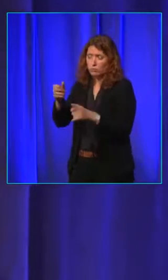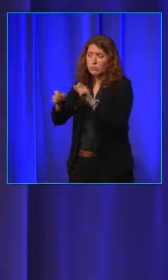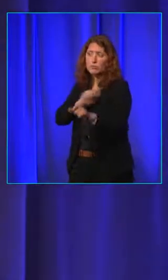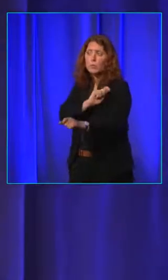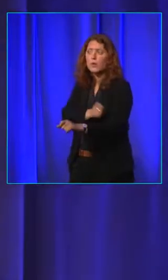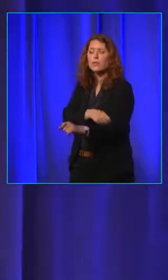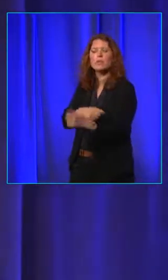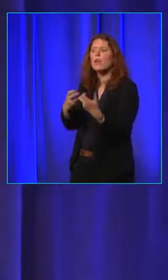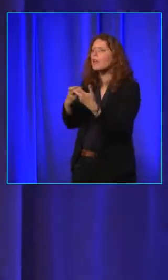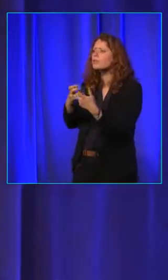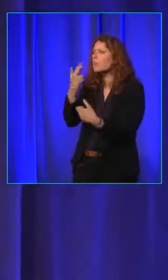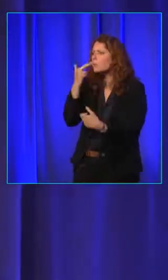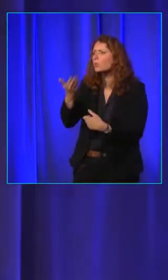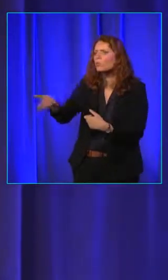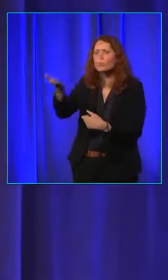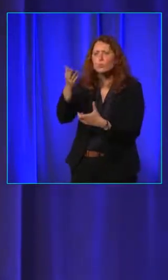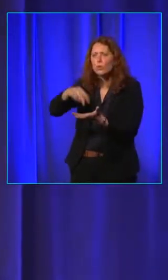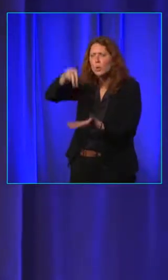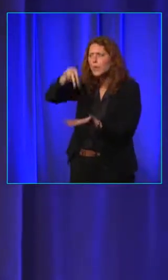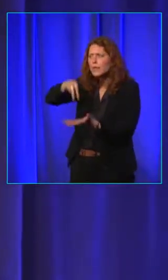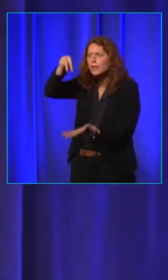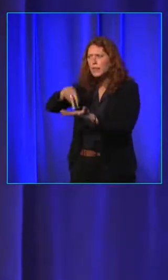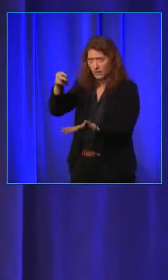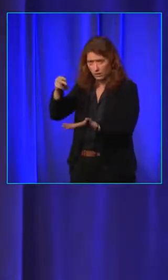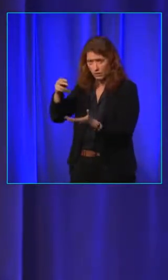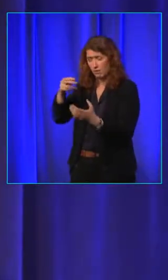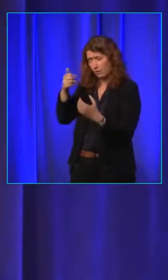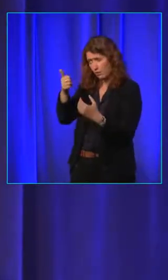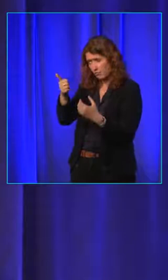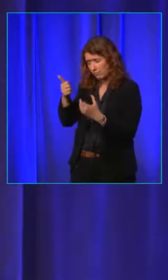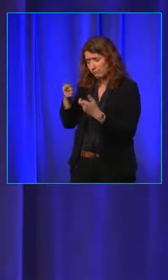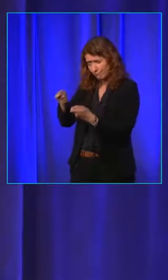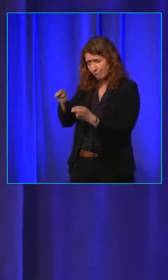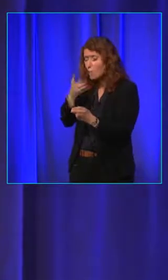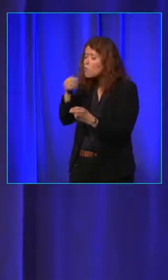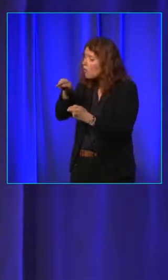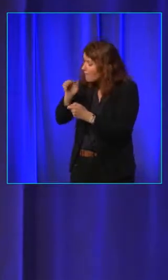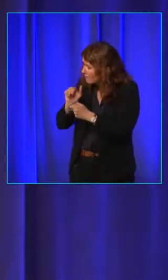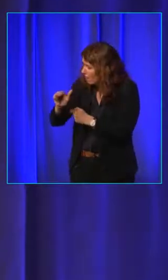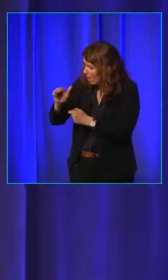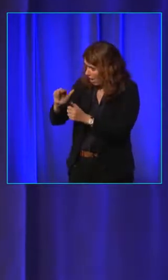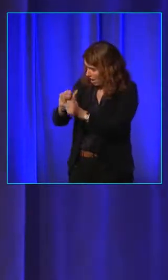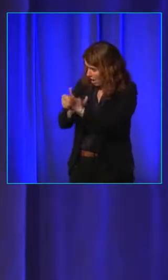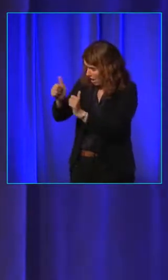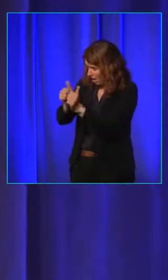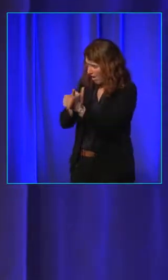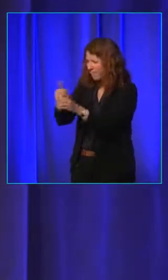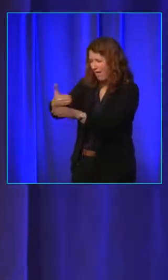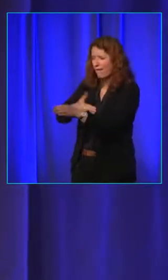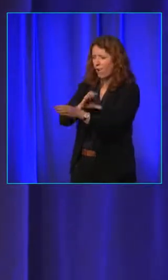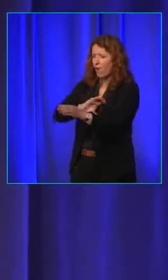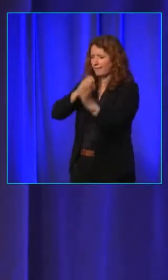à utiliser la simulation motrice avant leur passage, parce que ça prépare le cerveau à